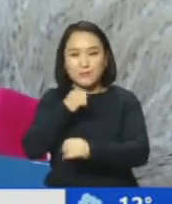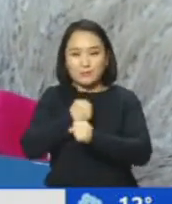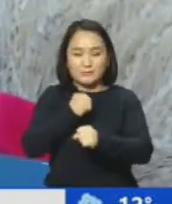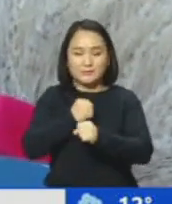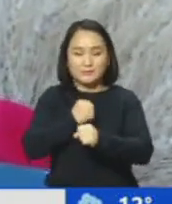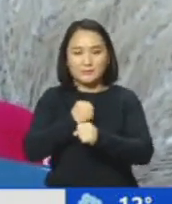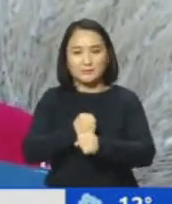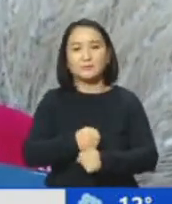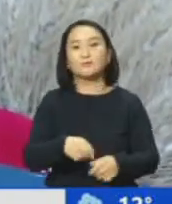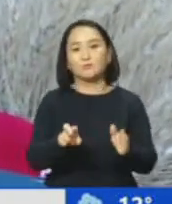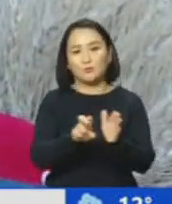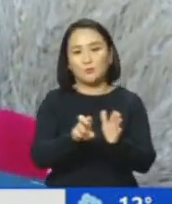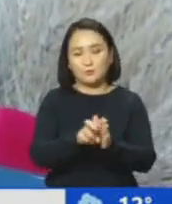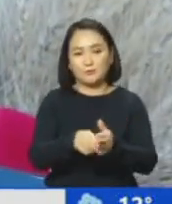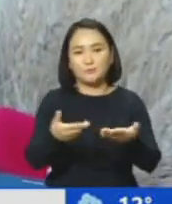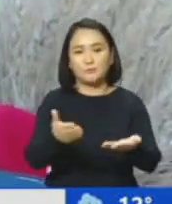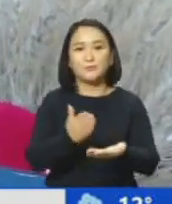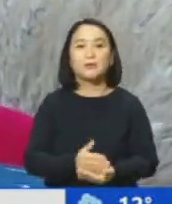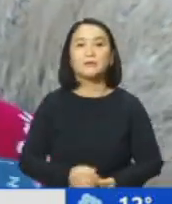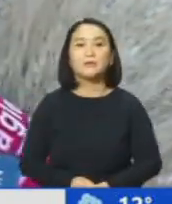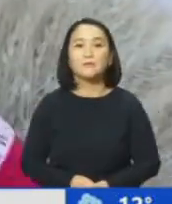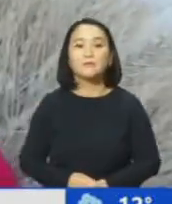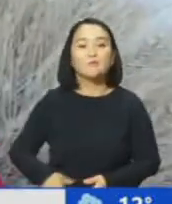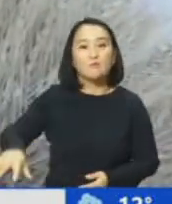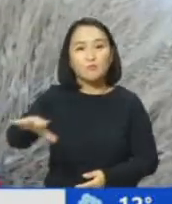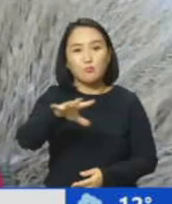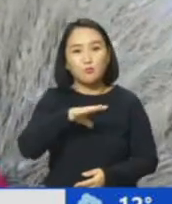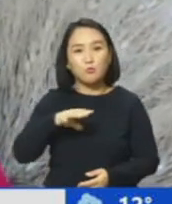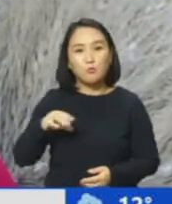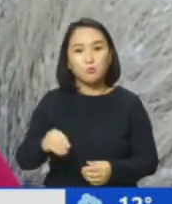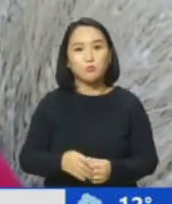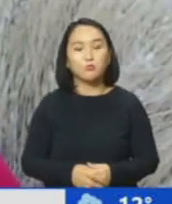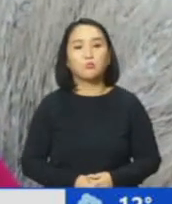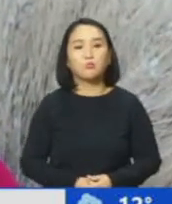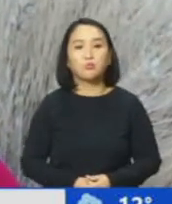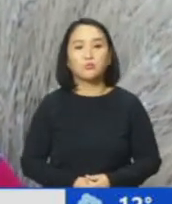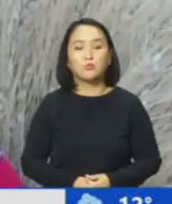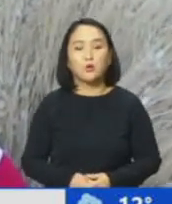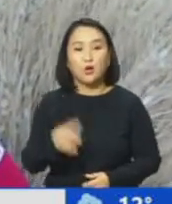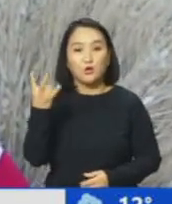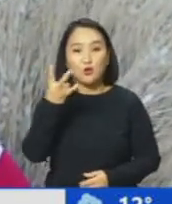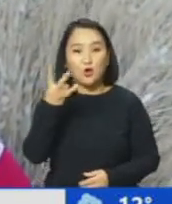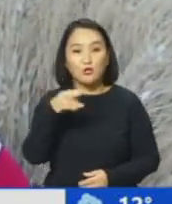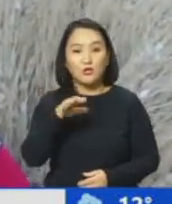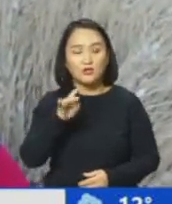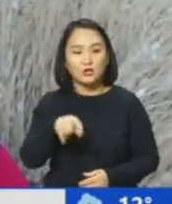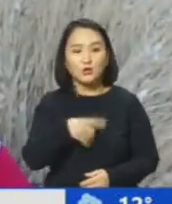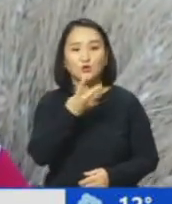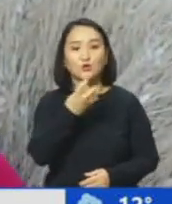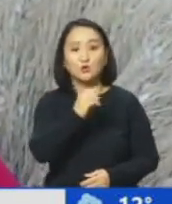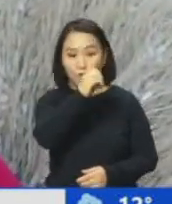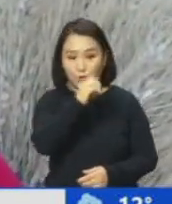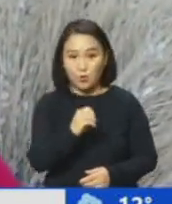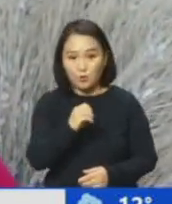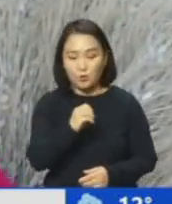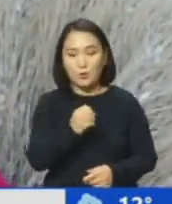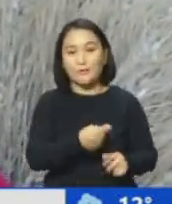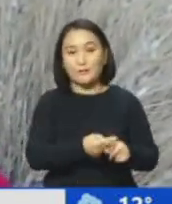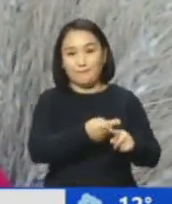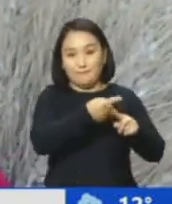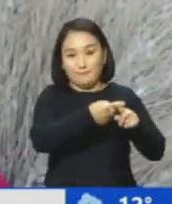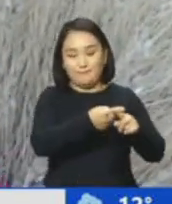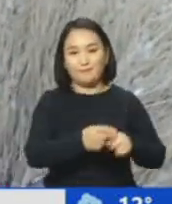ийм боломж бүрдэж байна. Мөн одоо ногоон тэжээлэхэд 40% одоо өнгөрсөн жилийнхээс